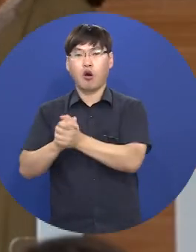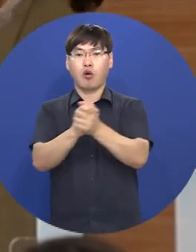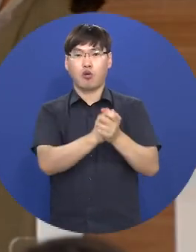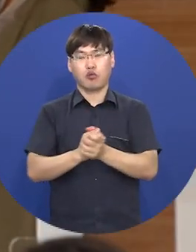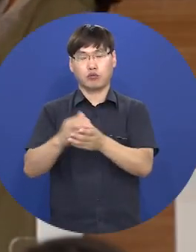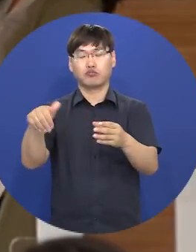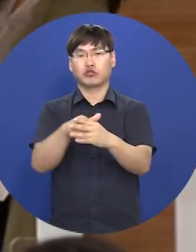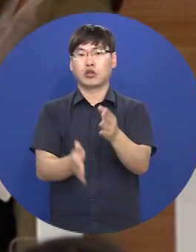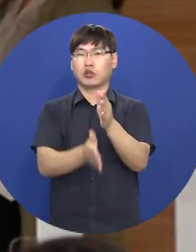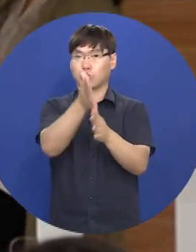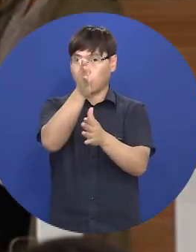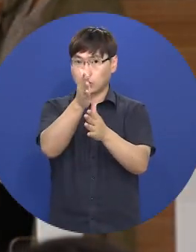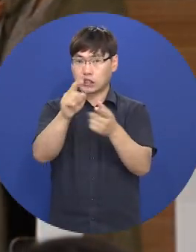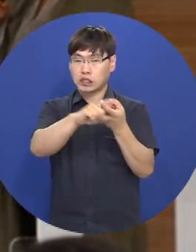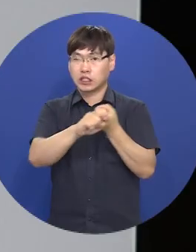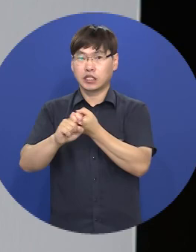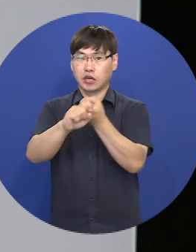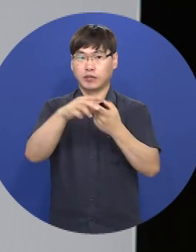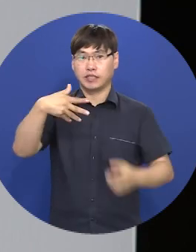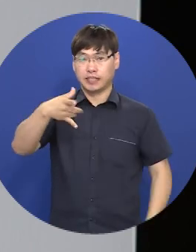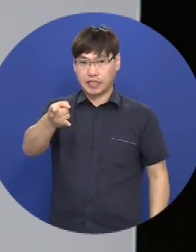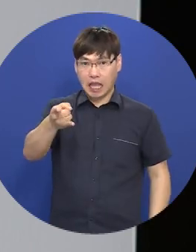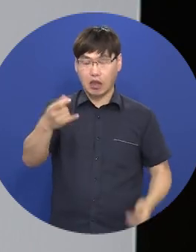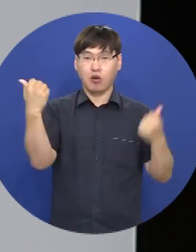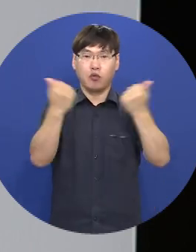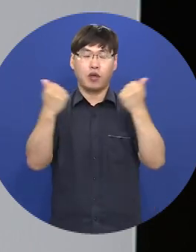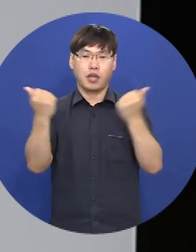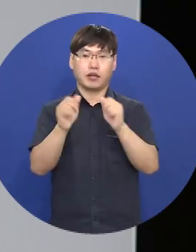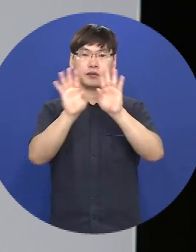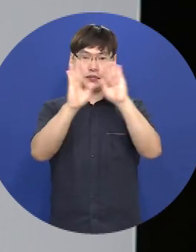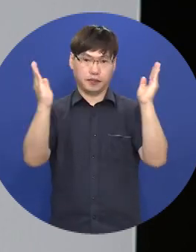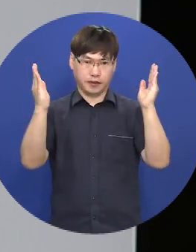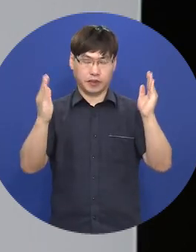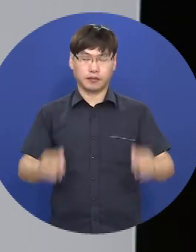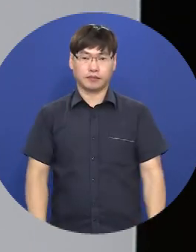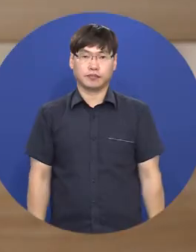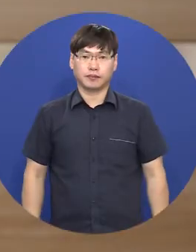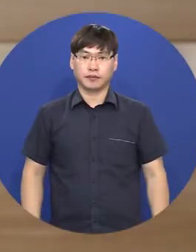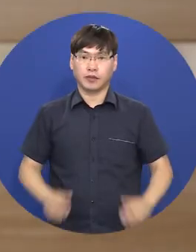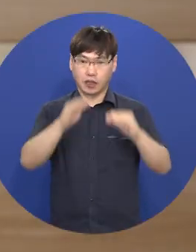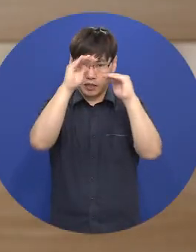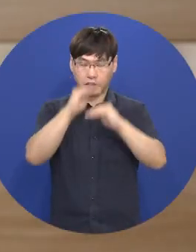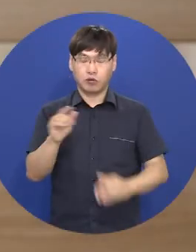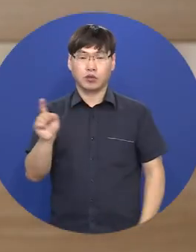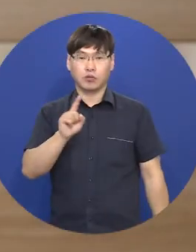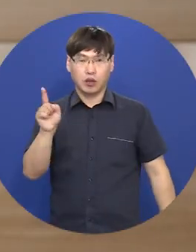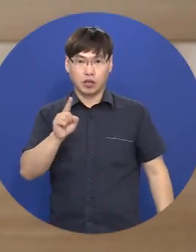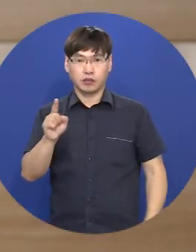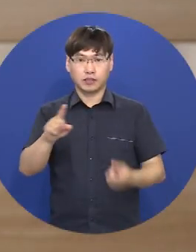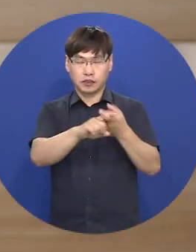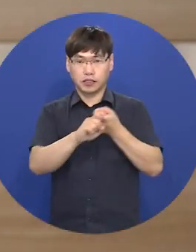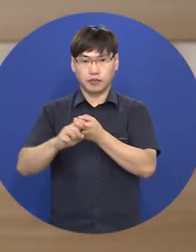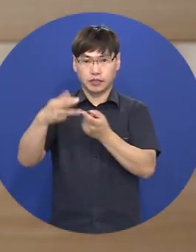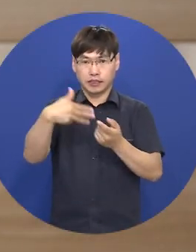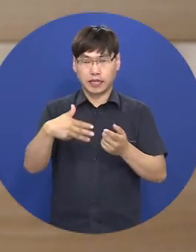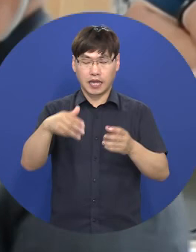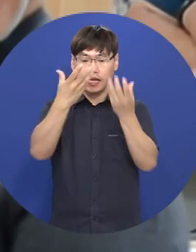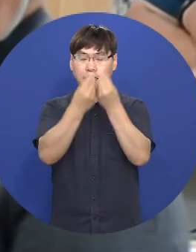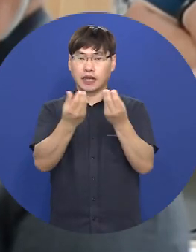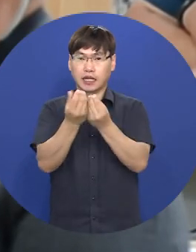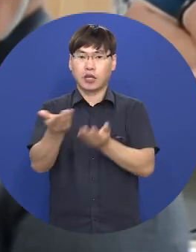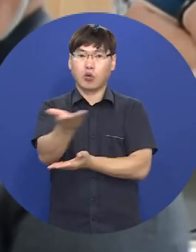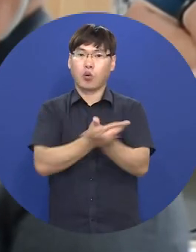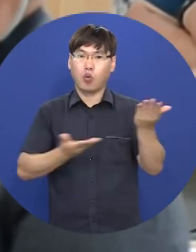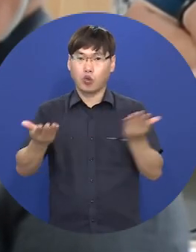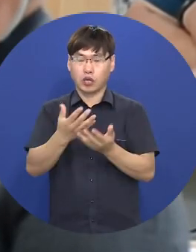어올림픽 평창 문화도시 행정협의체 회의를 개최했습니다. 이날 회의에서 진행된 행정협의체 사례 공유 강의를